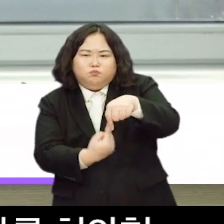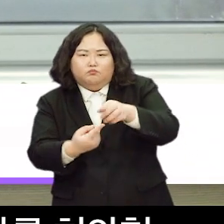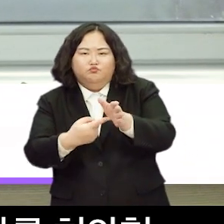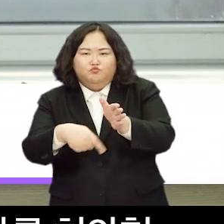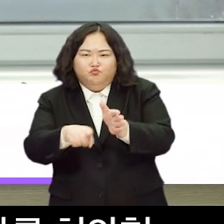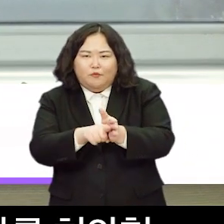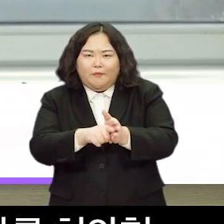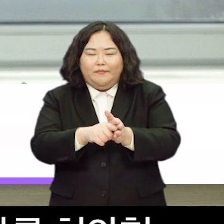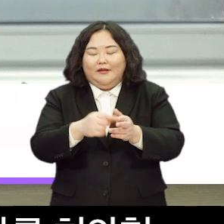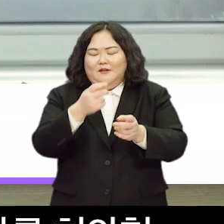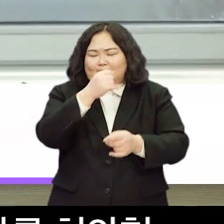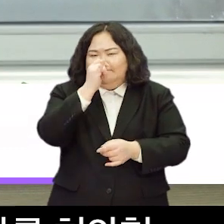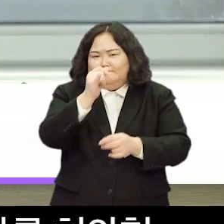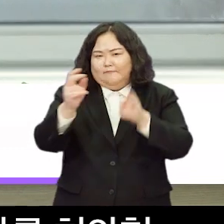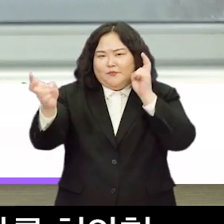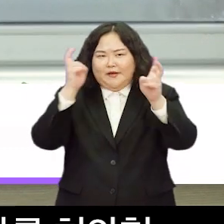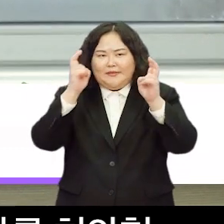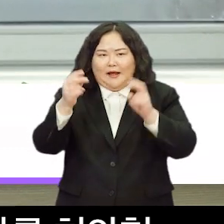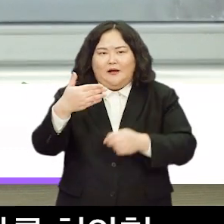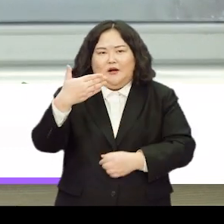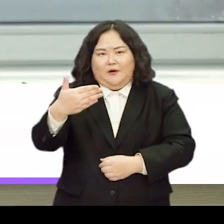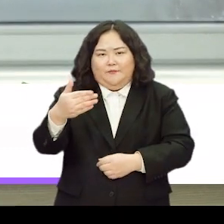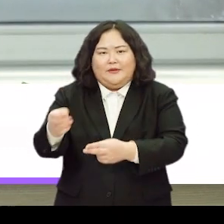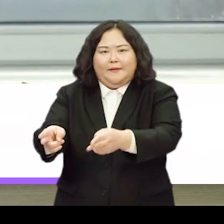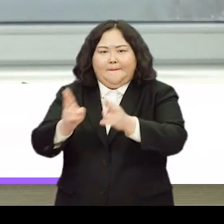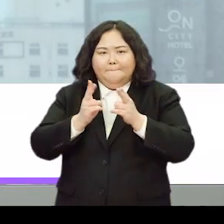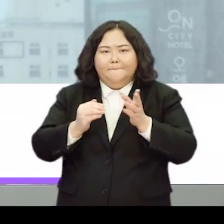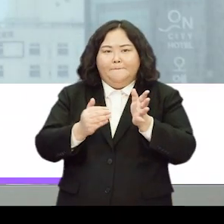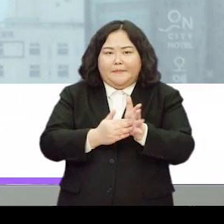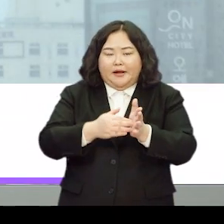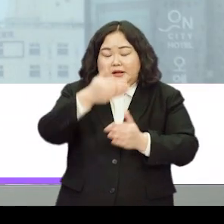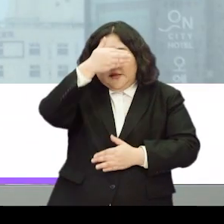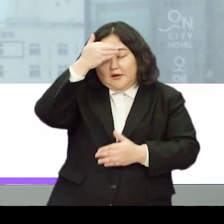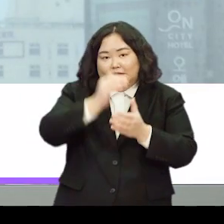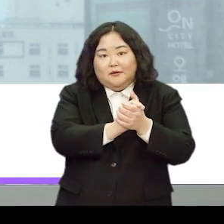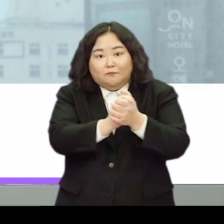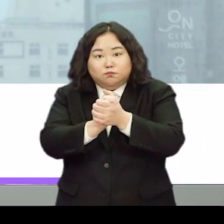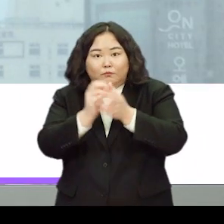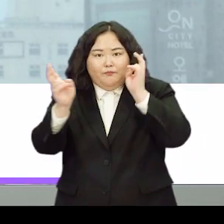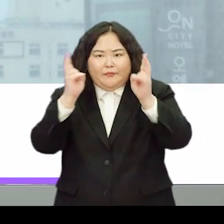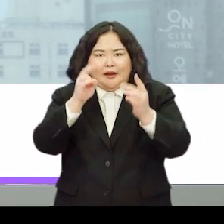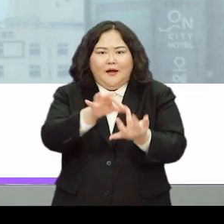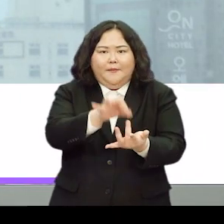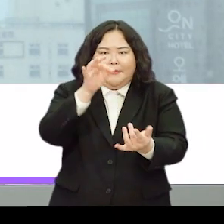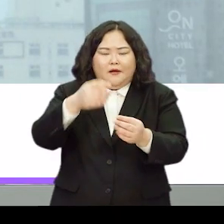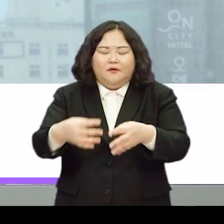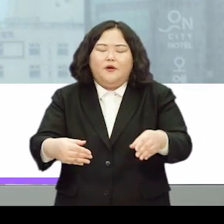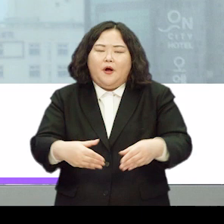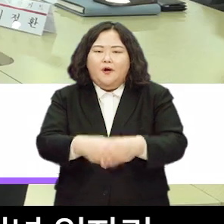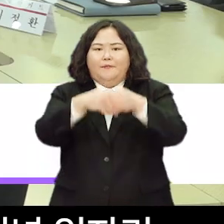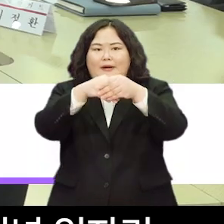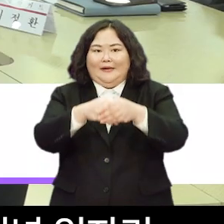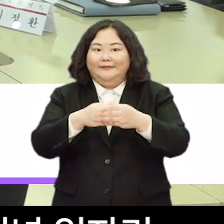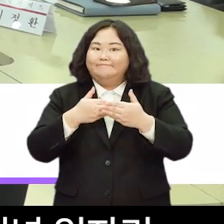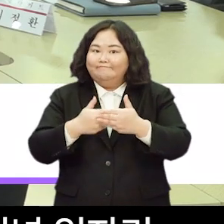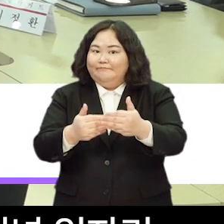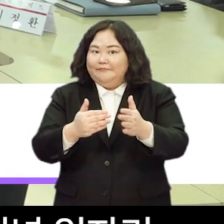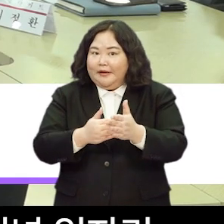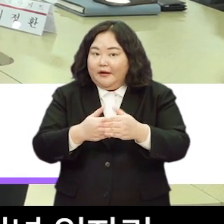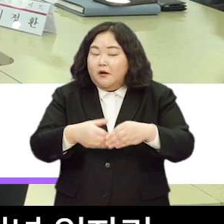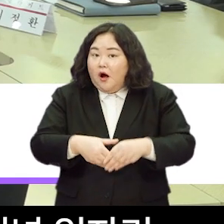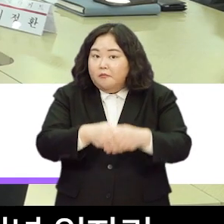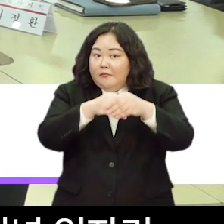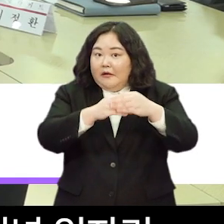위해 지역 우수기업 9개사를 천안형 청년 친화기업으로 선정하고 협약을 체결했습니다. 협약에 따라